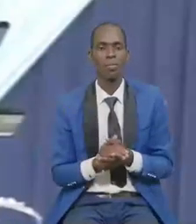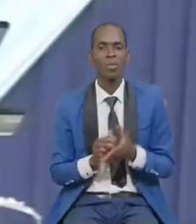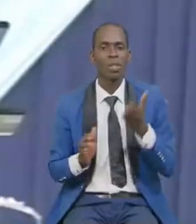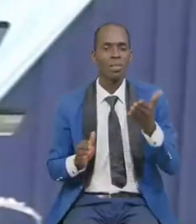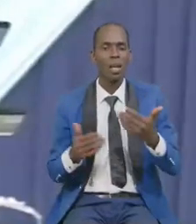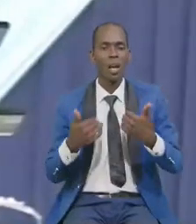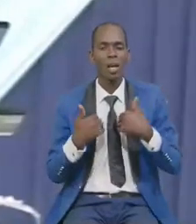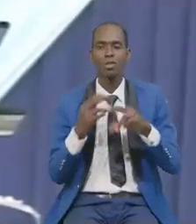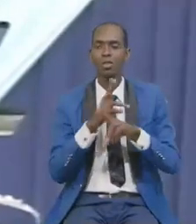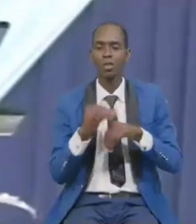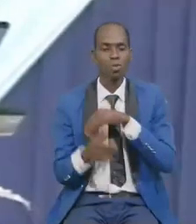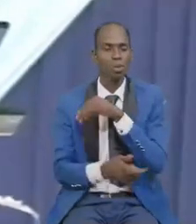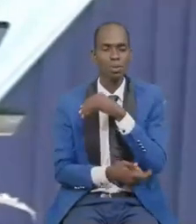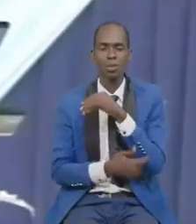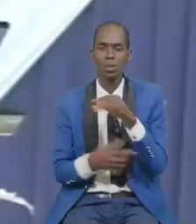1 Corinthiens 10:13.